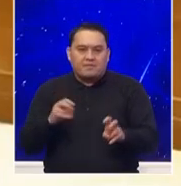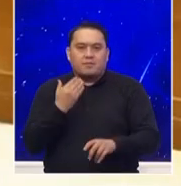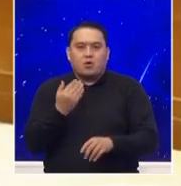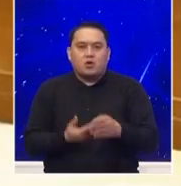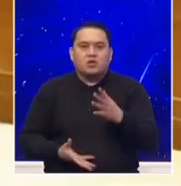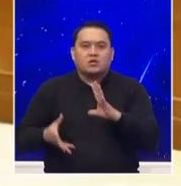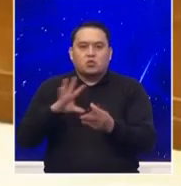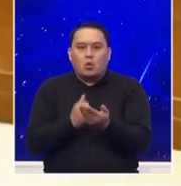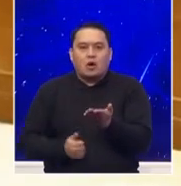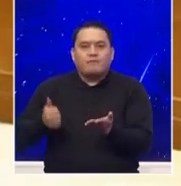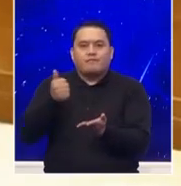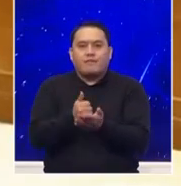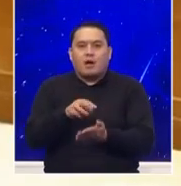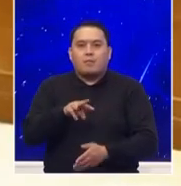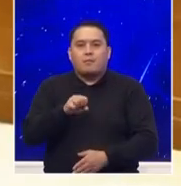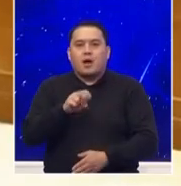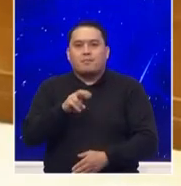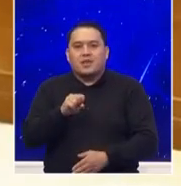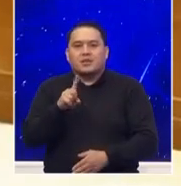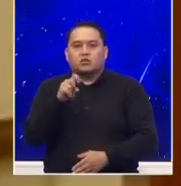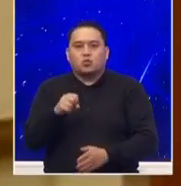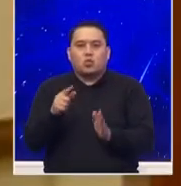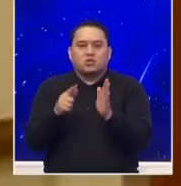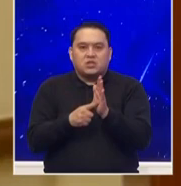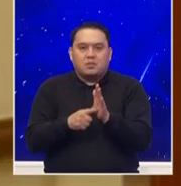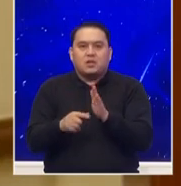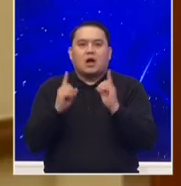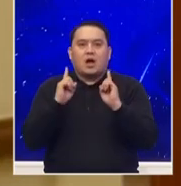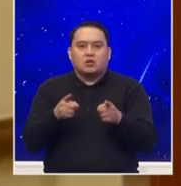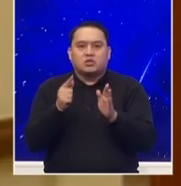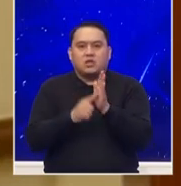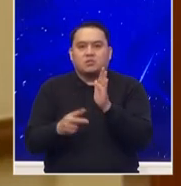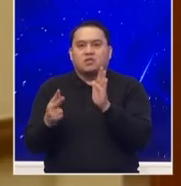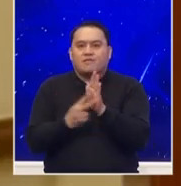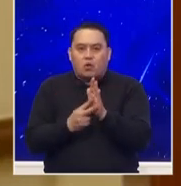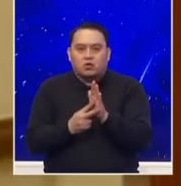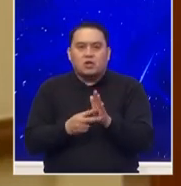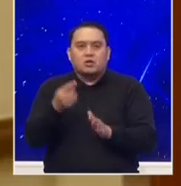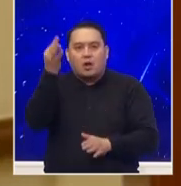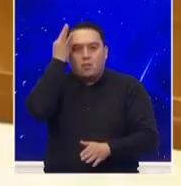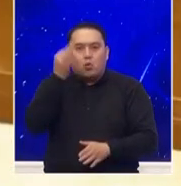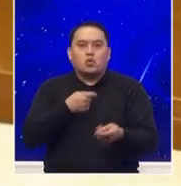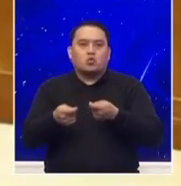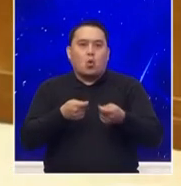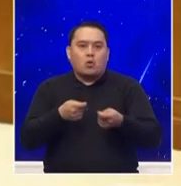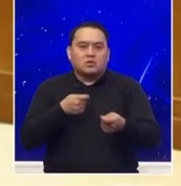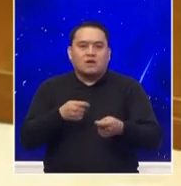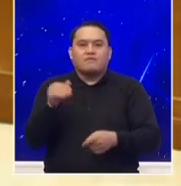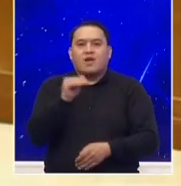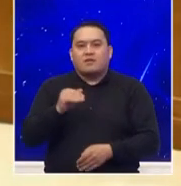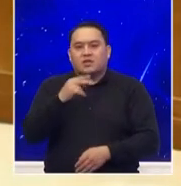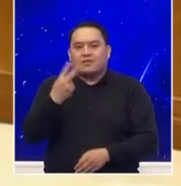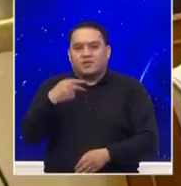Назарбаев. В итоге кандидатуру Мамина из 107 депутатов Мажилиса одобрили 78. Напомним, он возглавлял правительство с